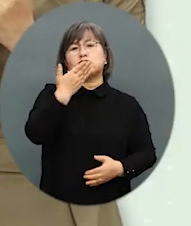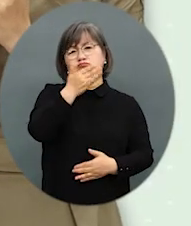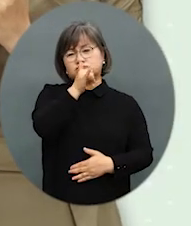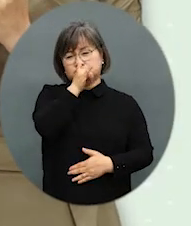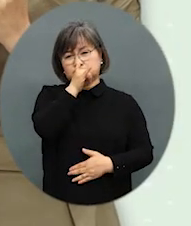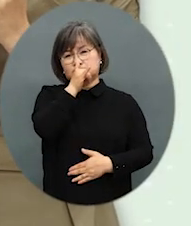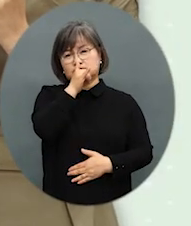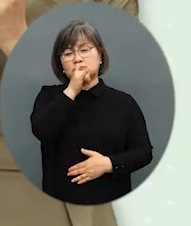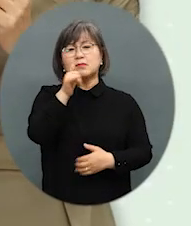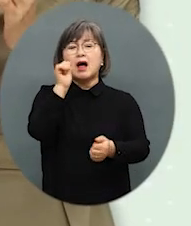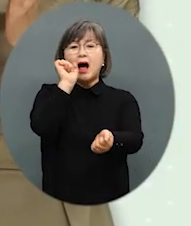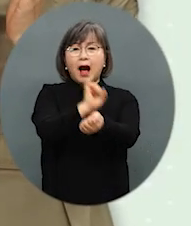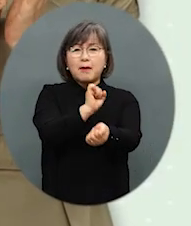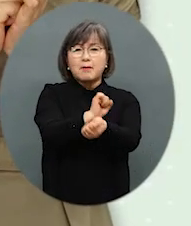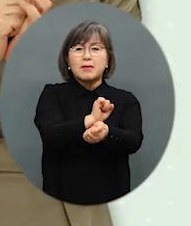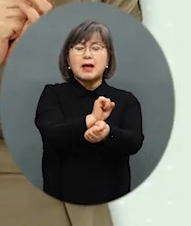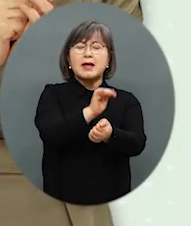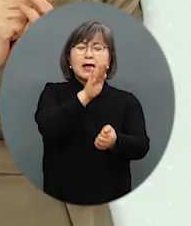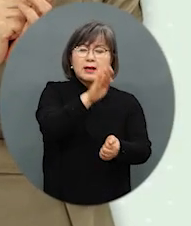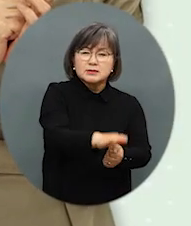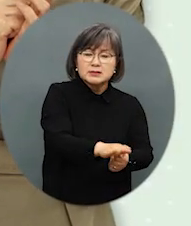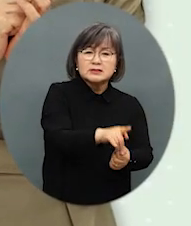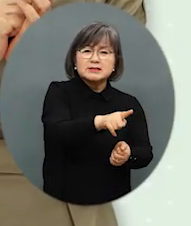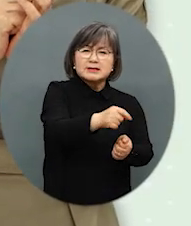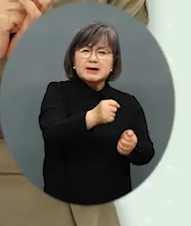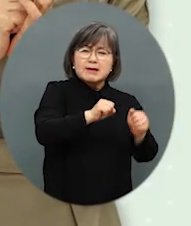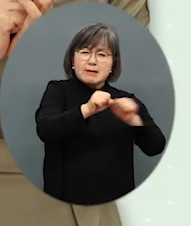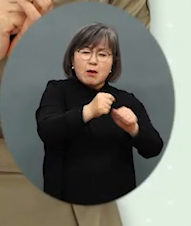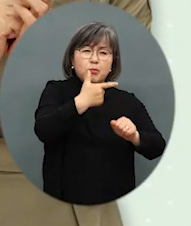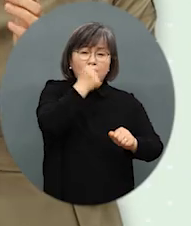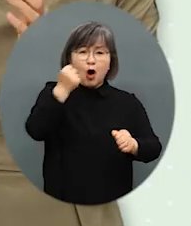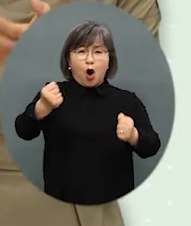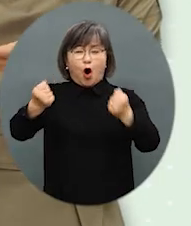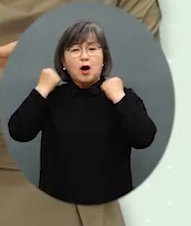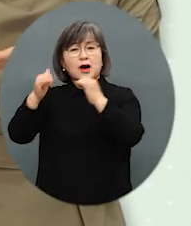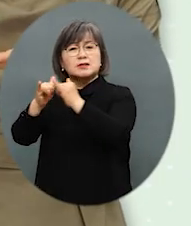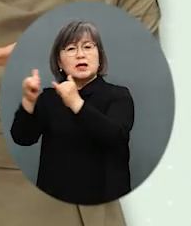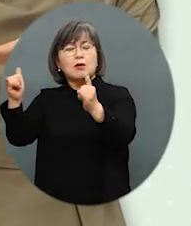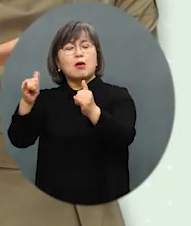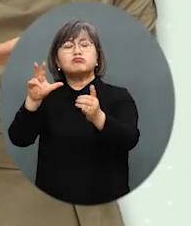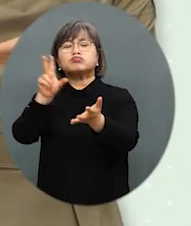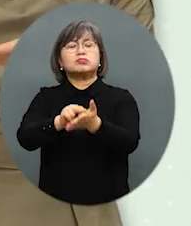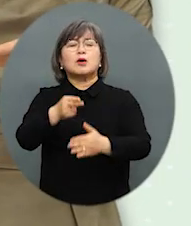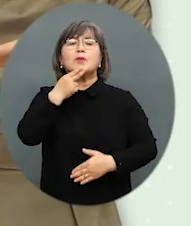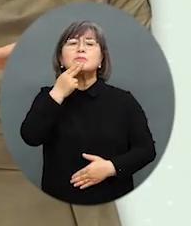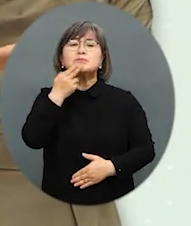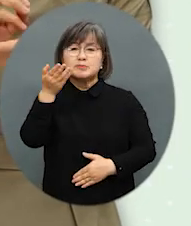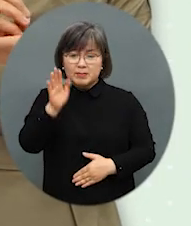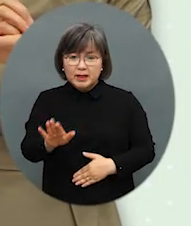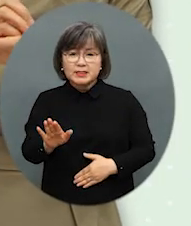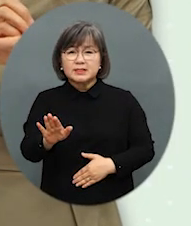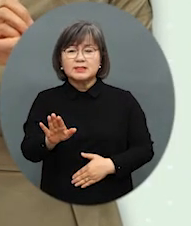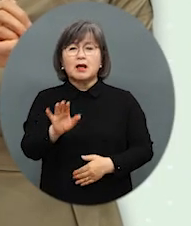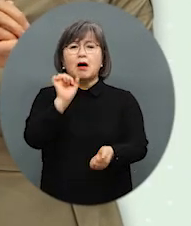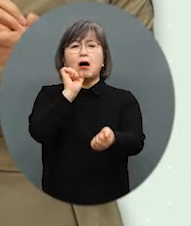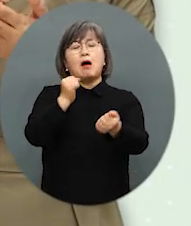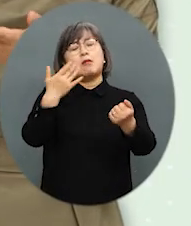감염병에 걸립니다. 감염력이 낮은 병원체가 건강한 사람에게는 문제가 되지